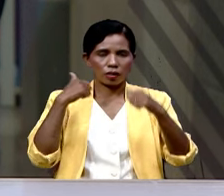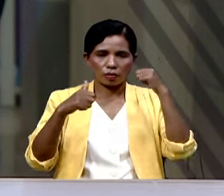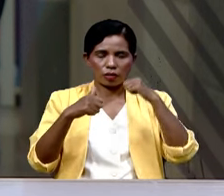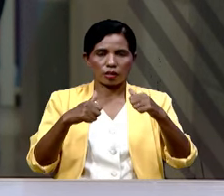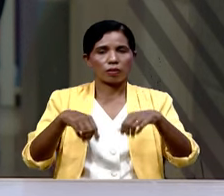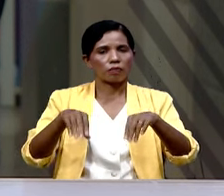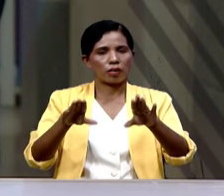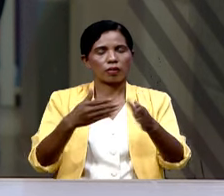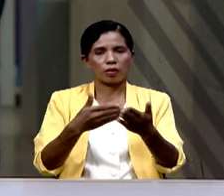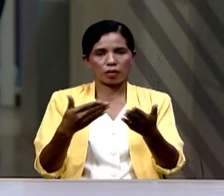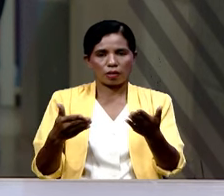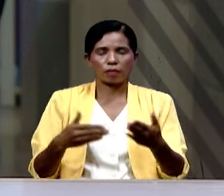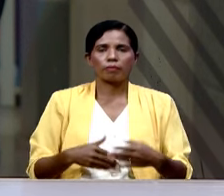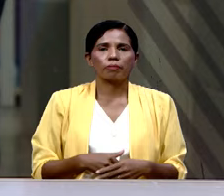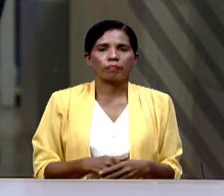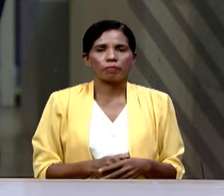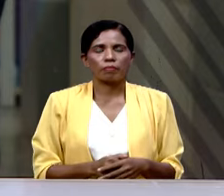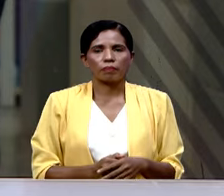negosio.